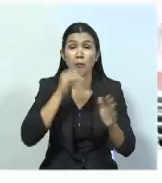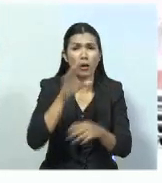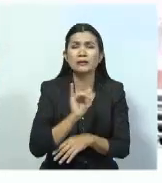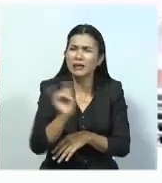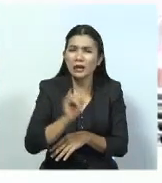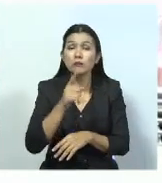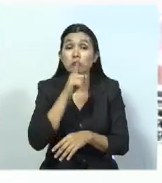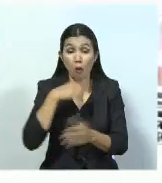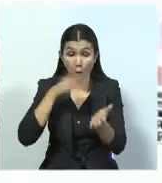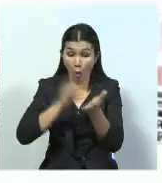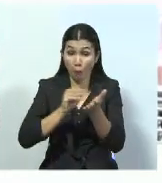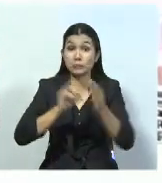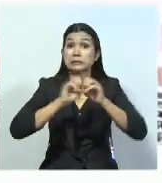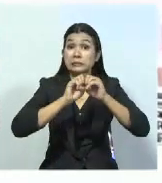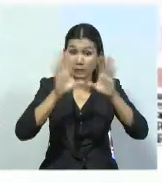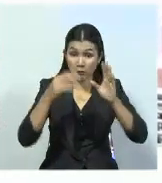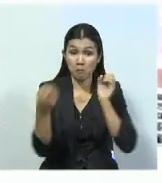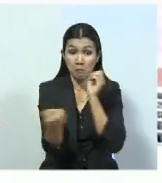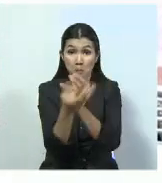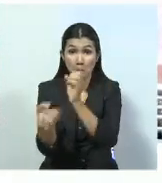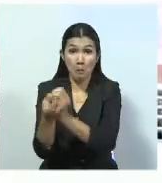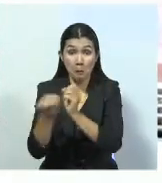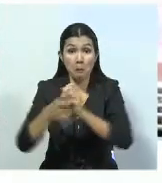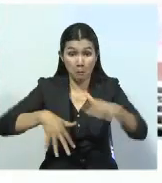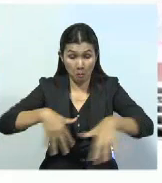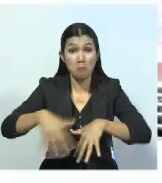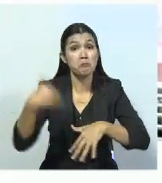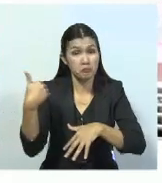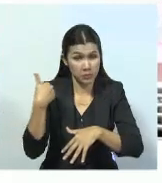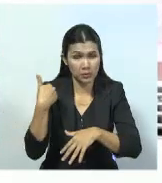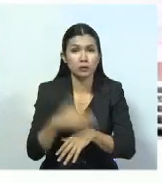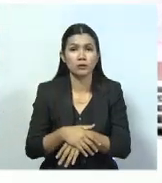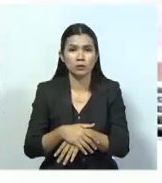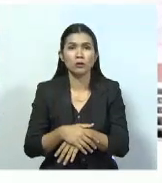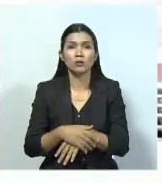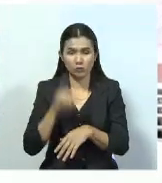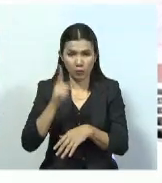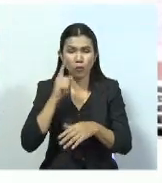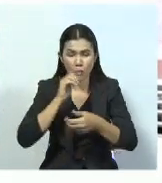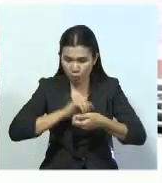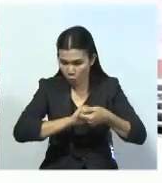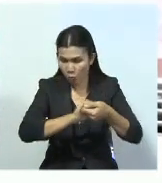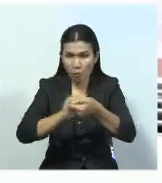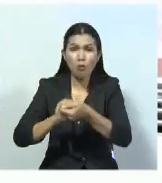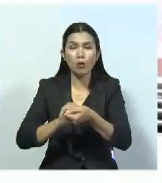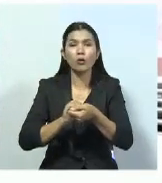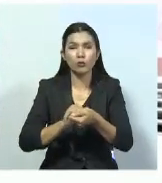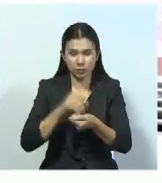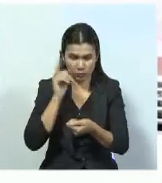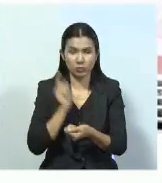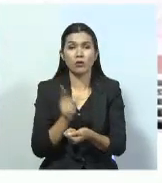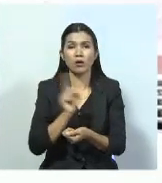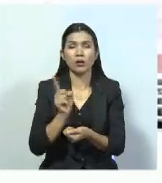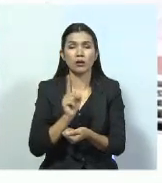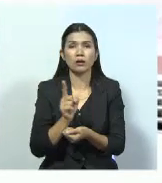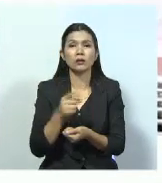ข้อมูลที่ชัดเจนกระทบพี่น้องประชาชนเยอะนะครับแล้วก็จำเป็นที่จะต้องร่วมมือกับทุกฝ่ายก็อาจจะต้องประกาศ